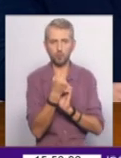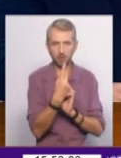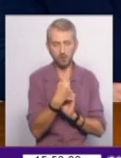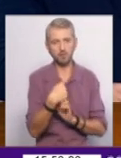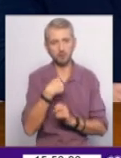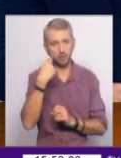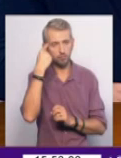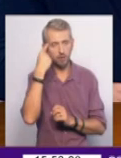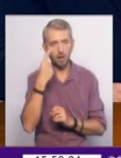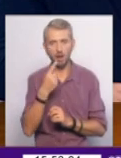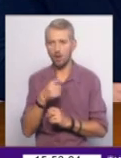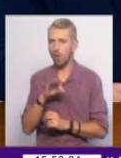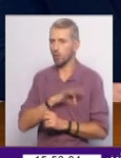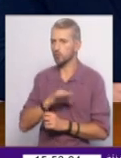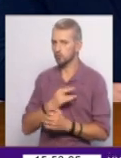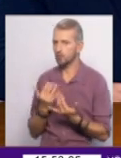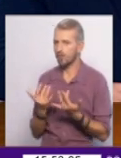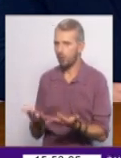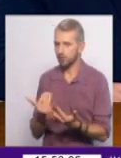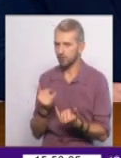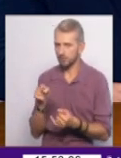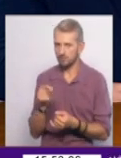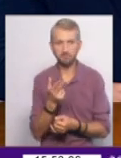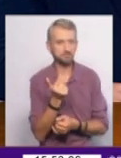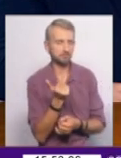що тобто користуються попитом зараз вже